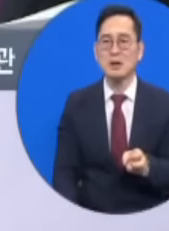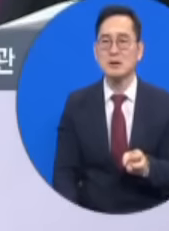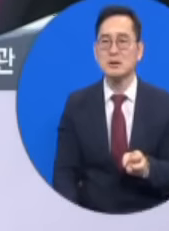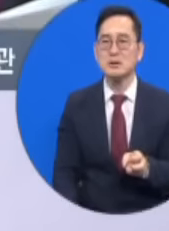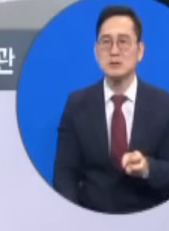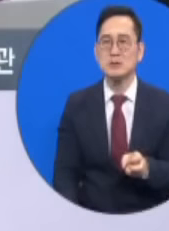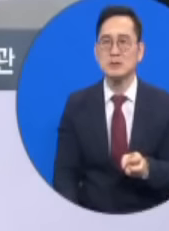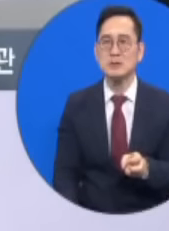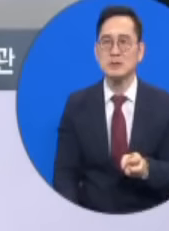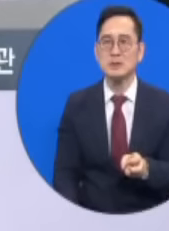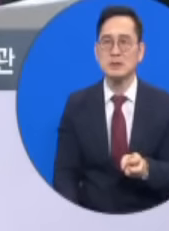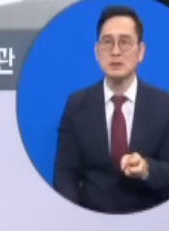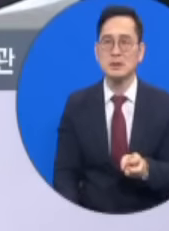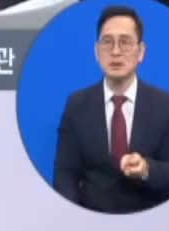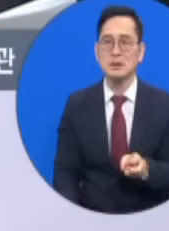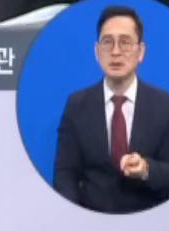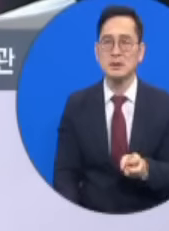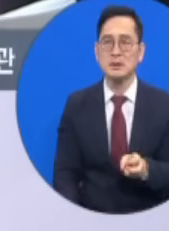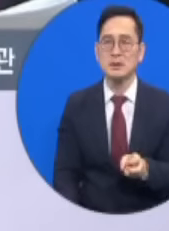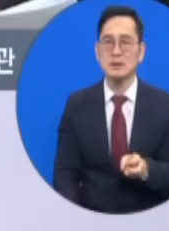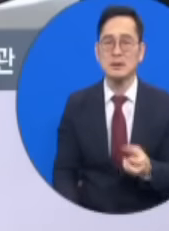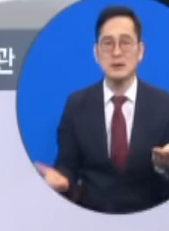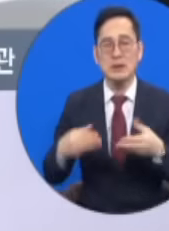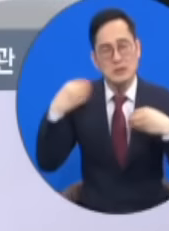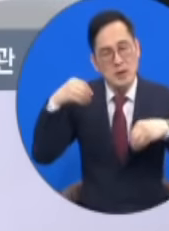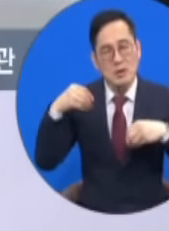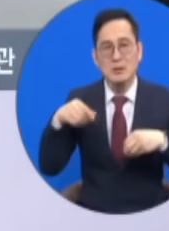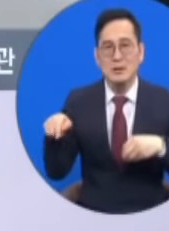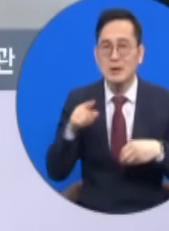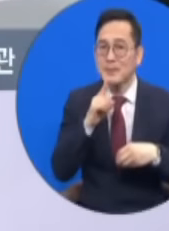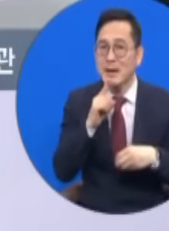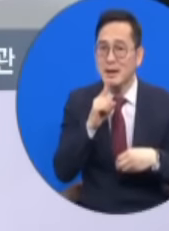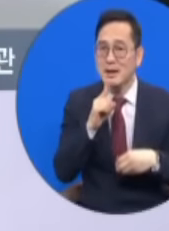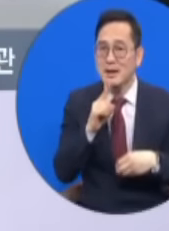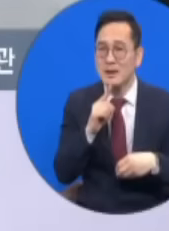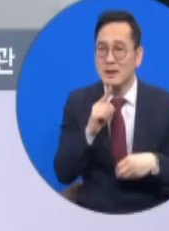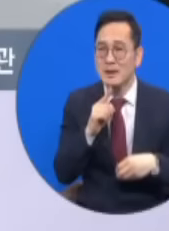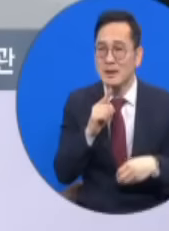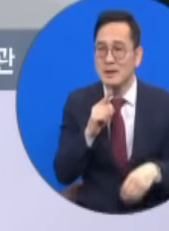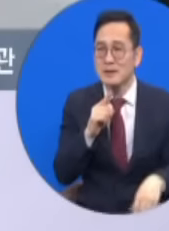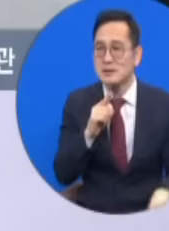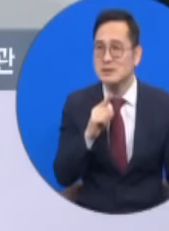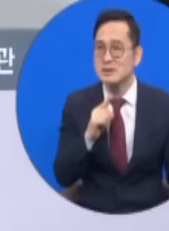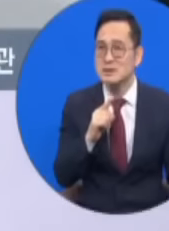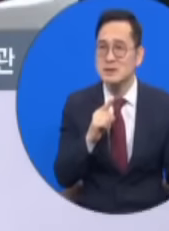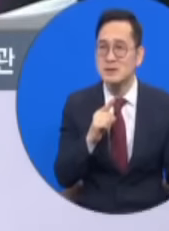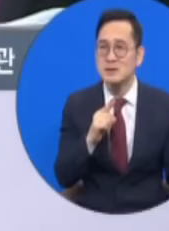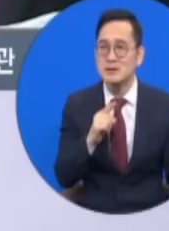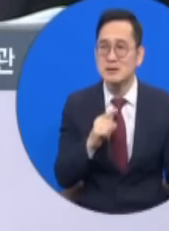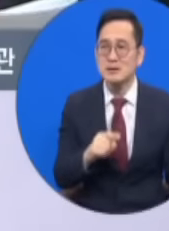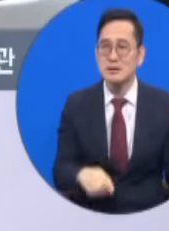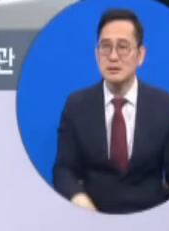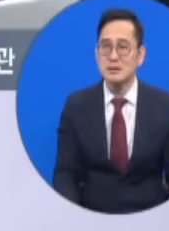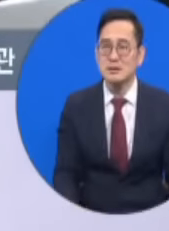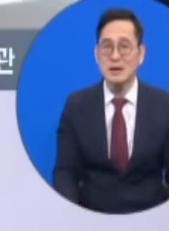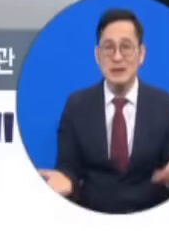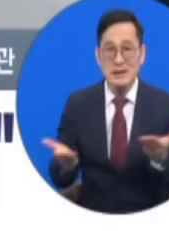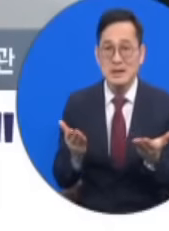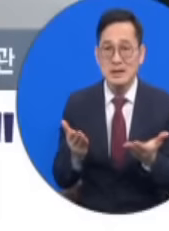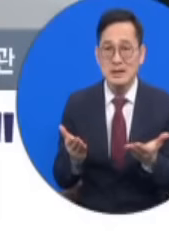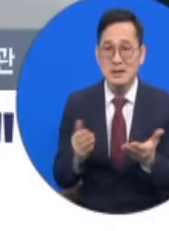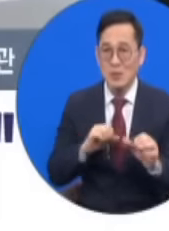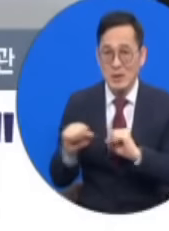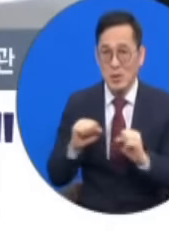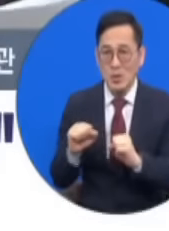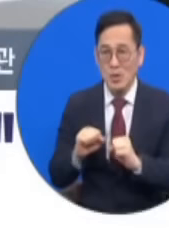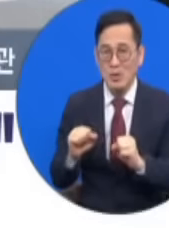탄 장면인데 거기서 뭐 일하는 척했네가 당연히 이제 지금 선거 때 선거 유세하는 게 일하는 거잖아요. 그럼 일하는 거 맞거든요. 그러니까 농담으로 한